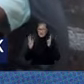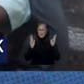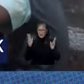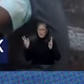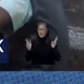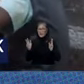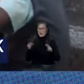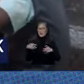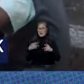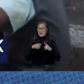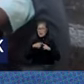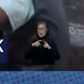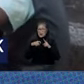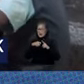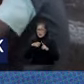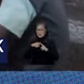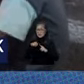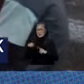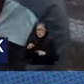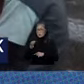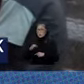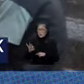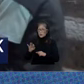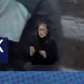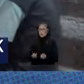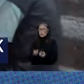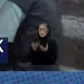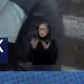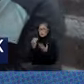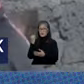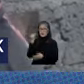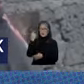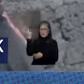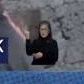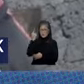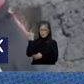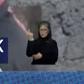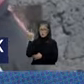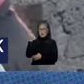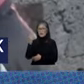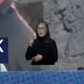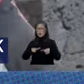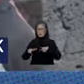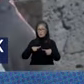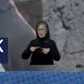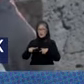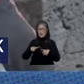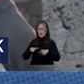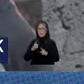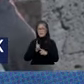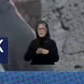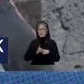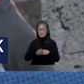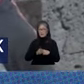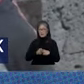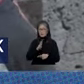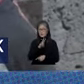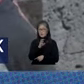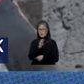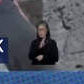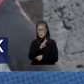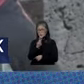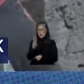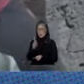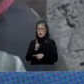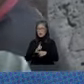kerap disapa Nono ini baru saja menjuarai International Abacus World Competition 2022. Kompetisi matematika dan sempoa